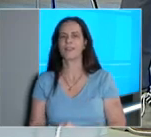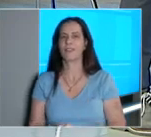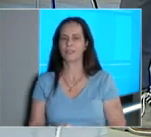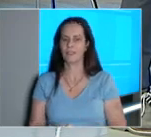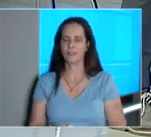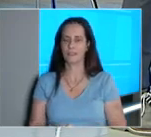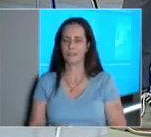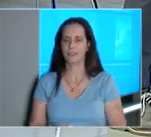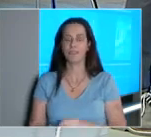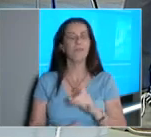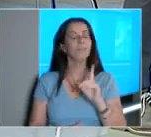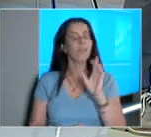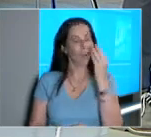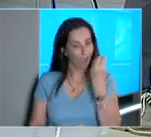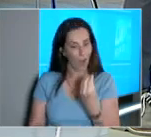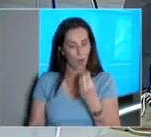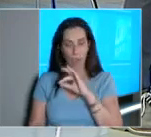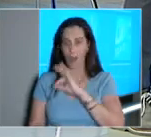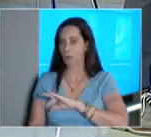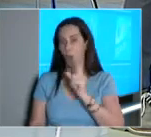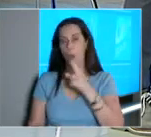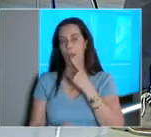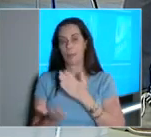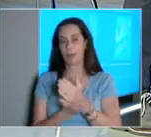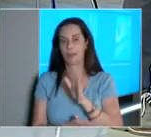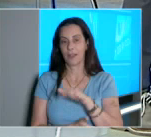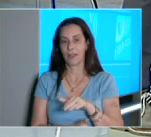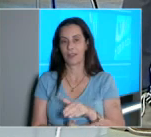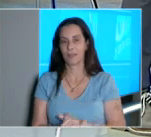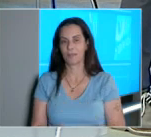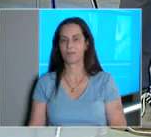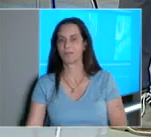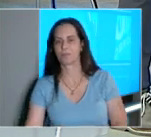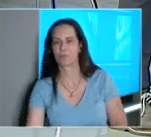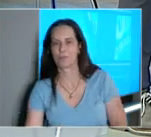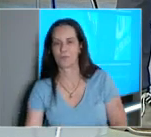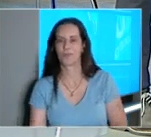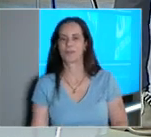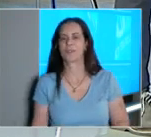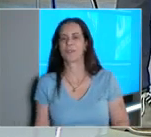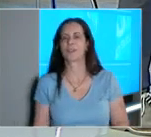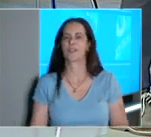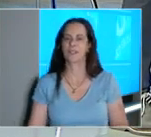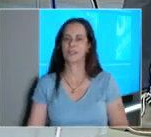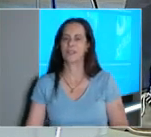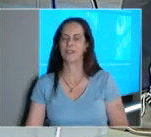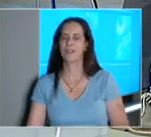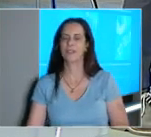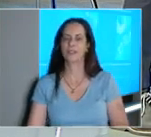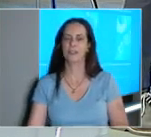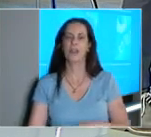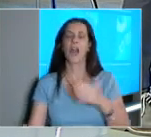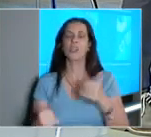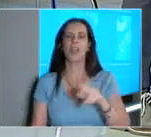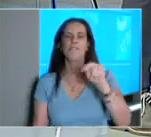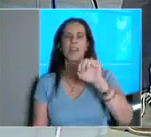סליחה. מיקי רוזנטל אומר עדיין לא נתפס אומר אמת. למרות שגם בטח מיקי זוהר היה חותם על המשפט הזה. בדיוק ככה. נמשיך לניצן